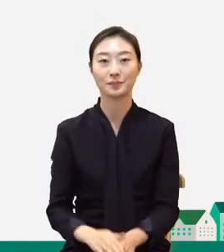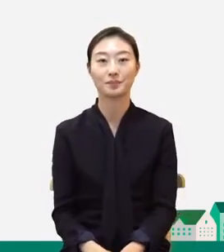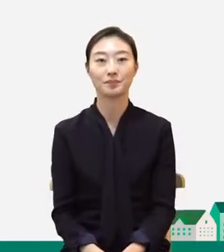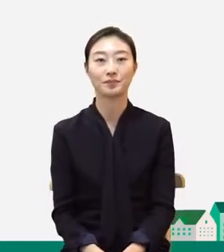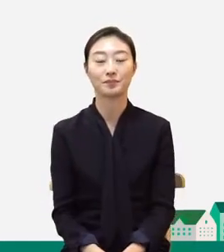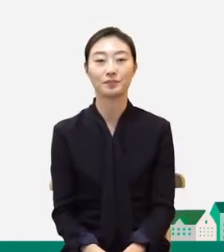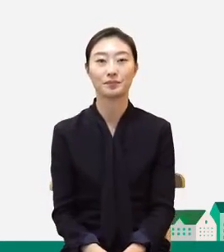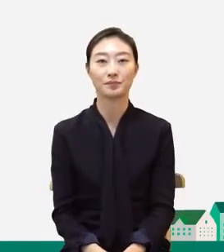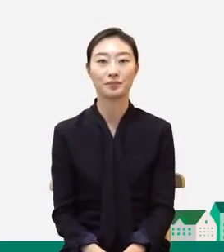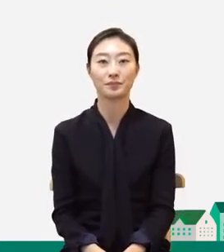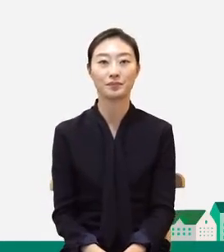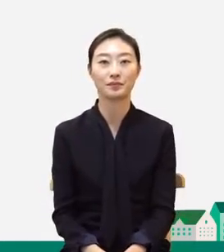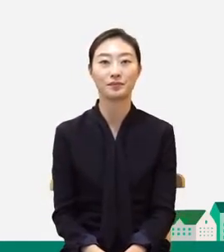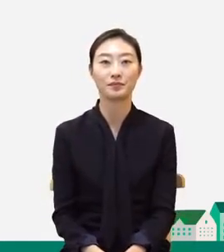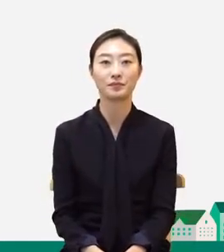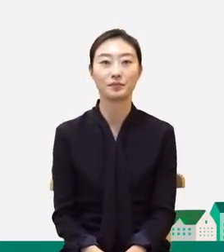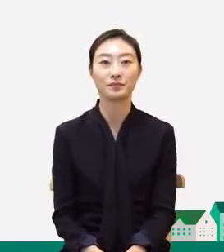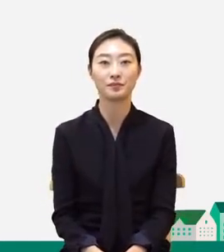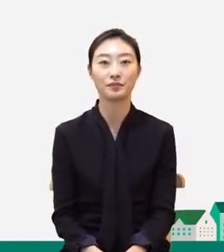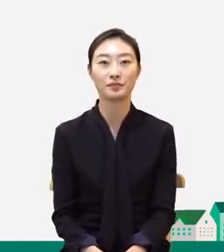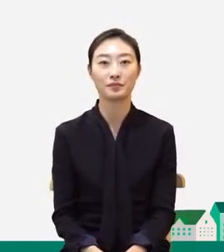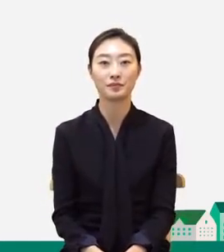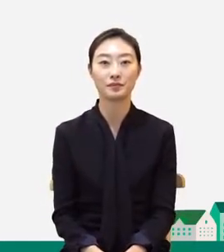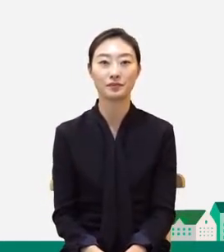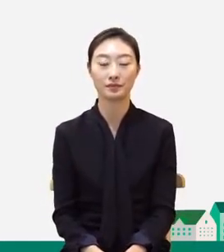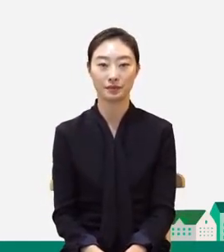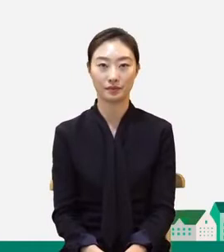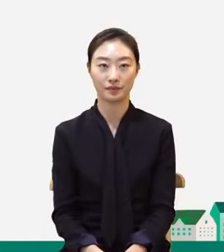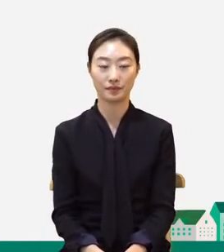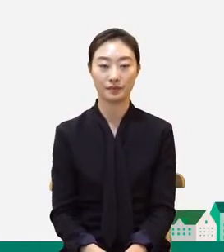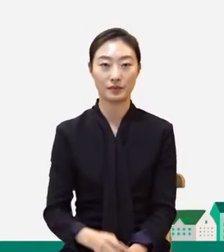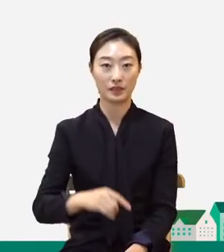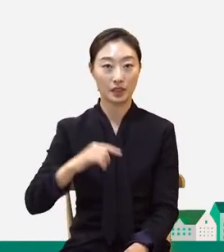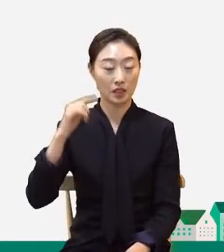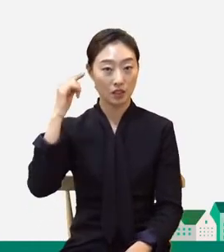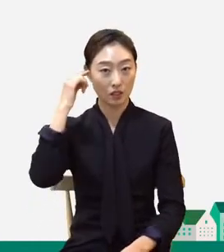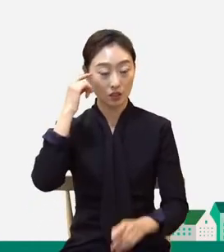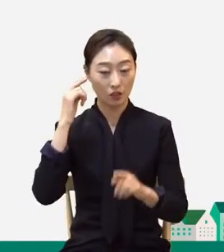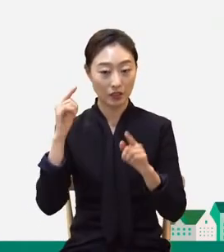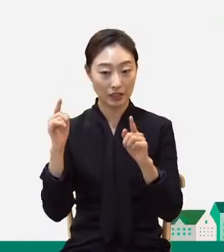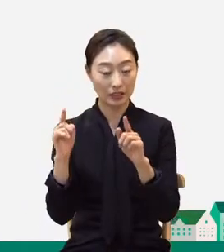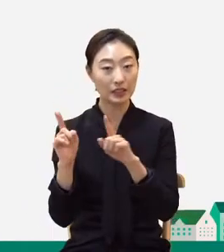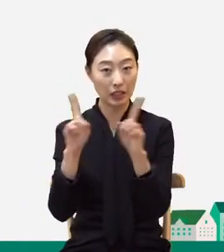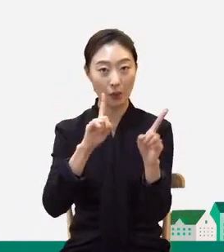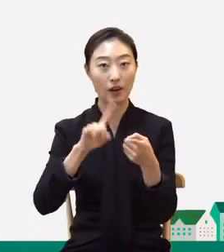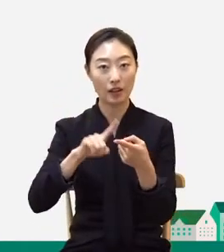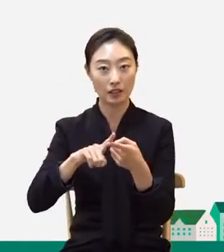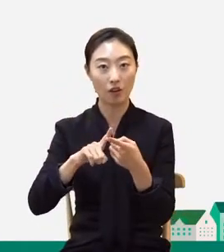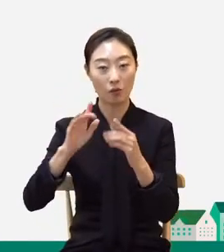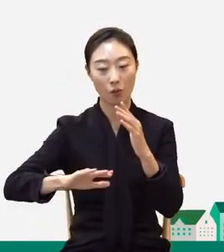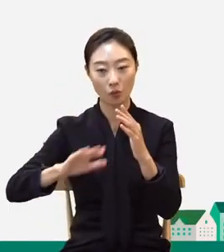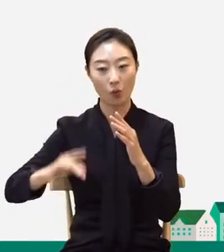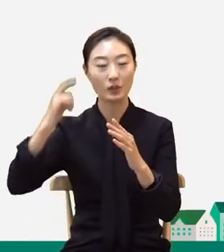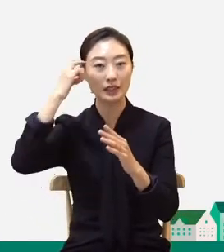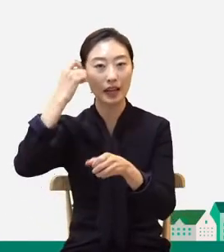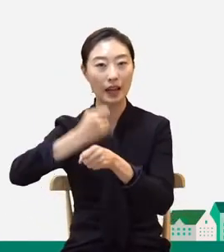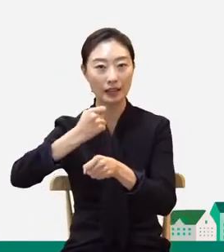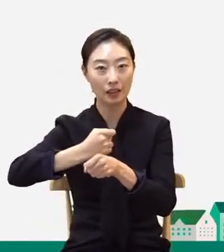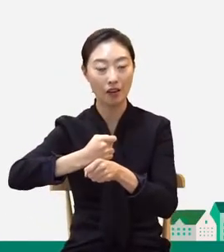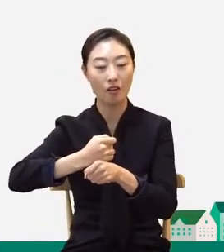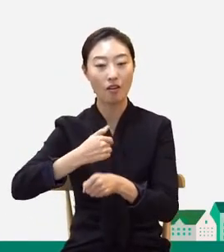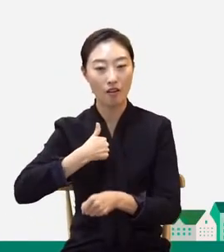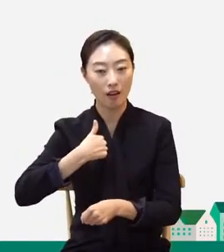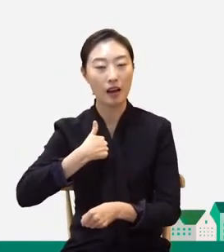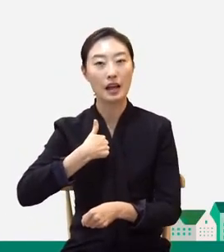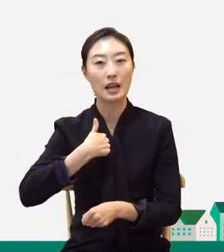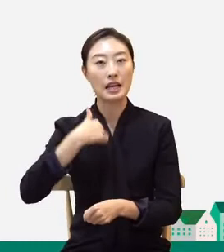네, 우선 동료 지원가랑 회복 중인 당사자가 정신질환이라는 공통 분모를 가지고 자신의 회복 경험, 지식,